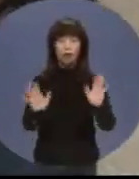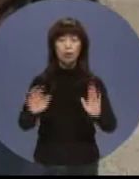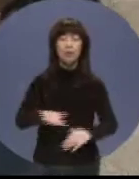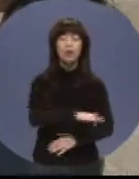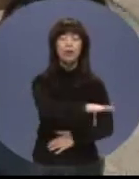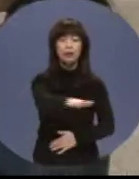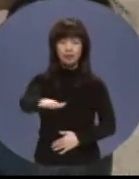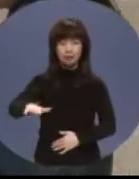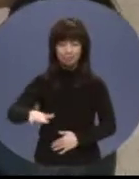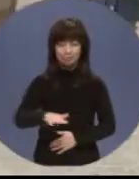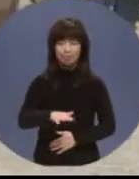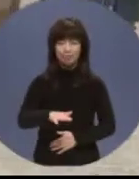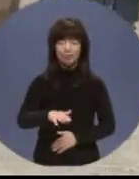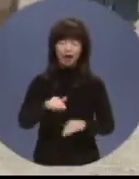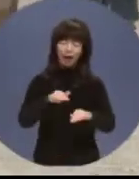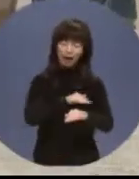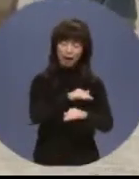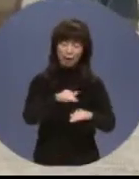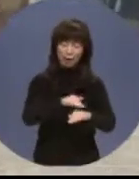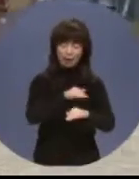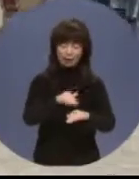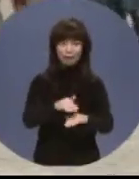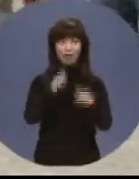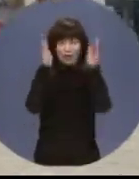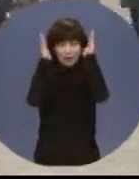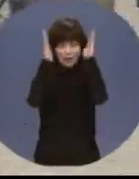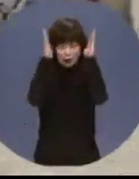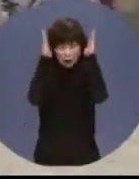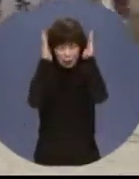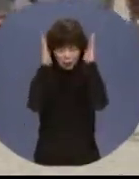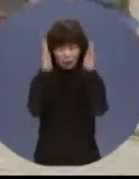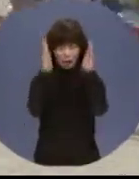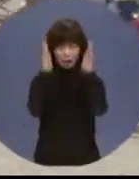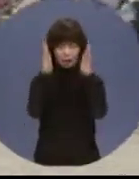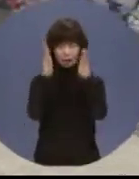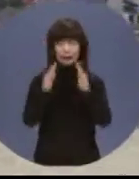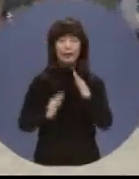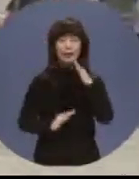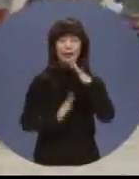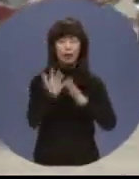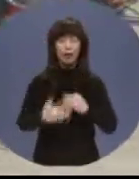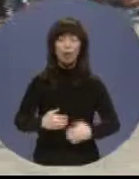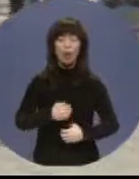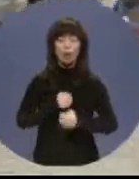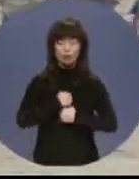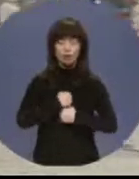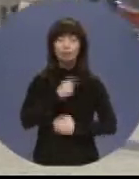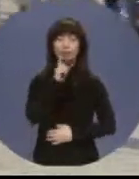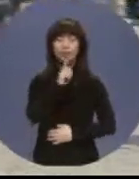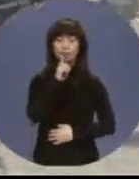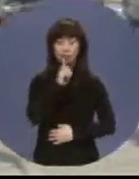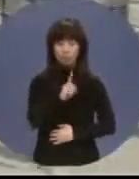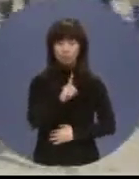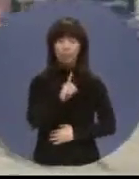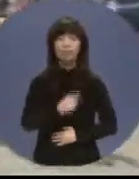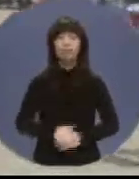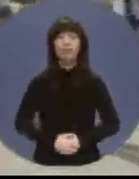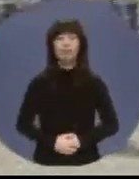。みんな可愛らしく、そして一生懸命火の用心を訴えていました